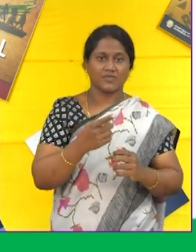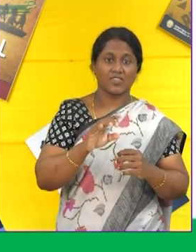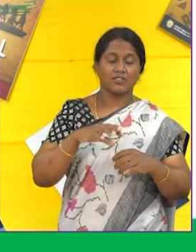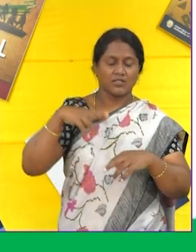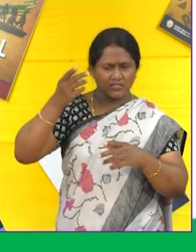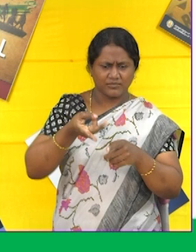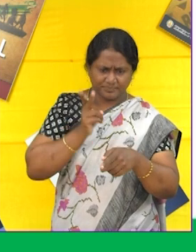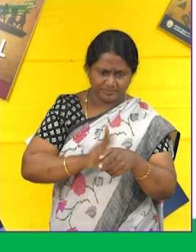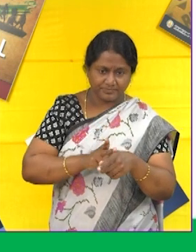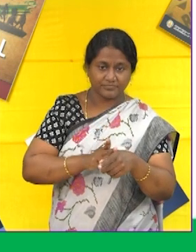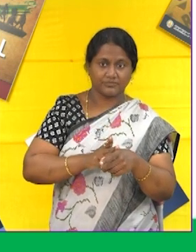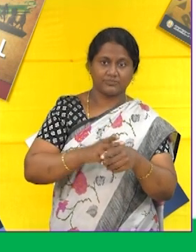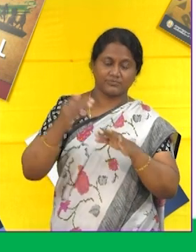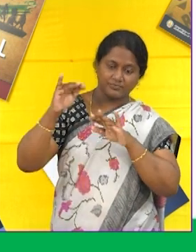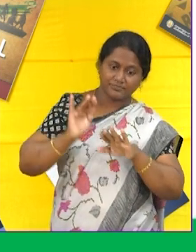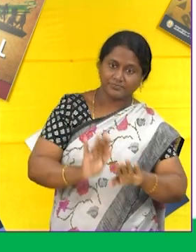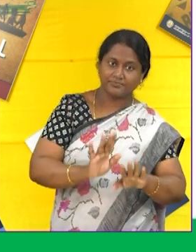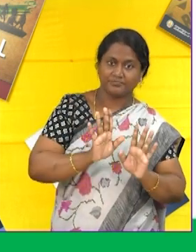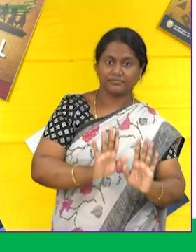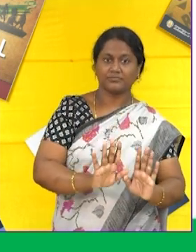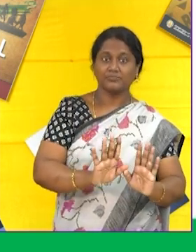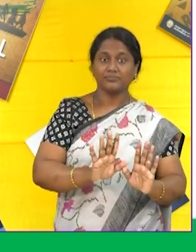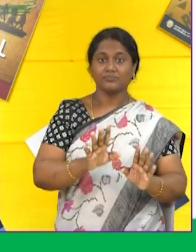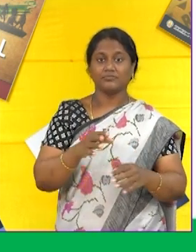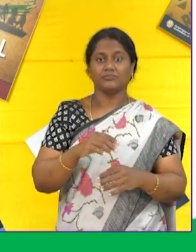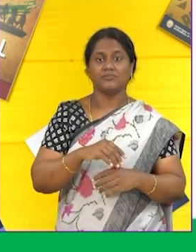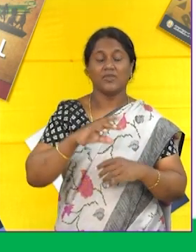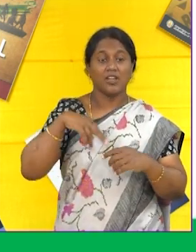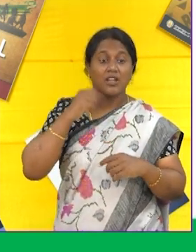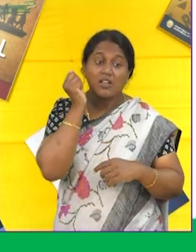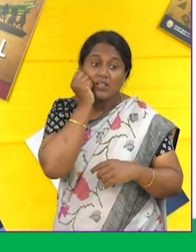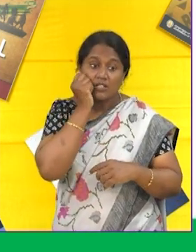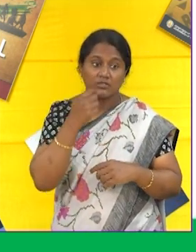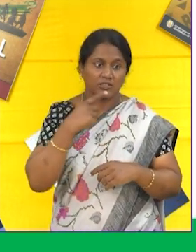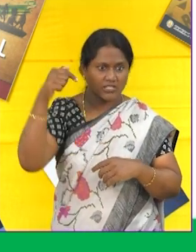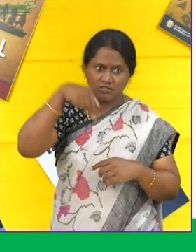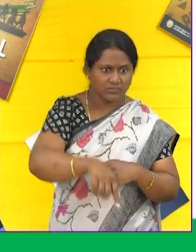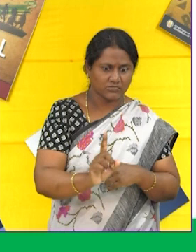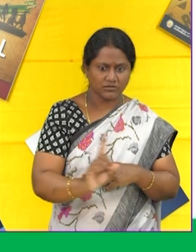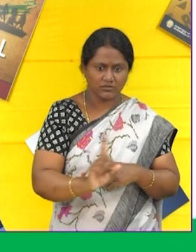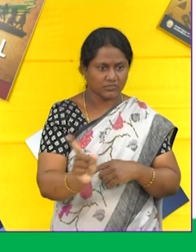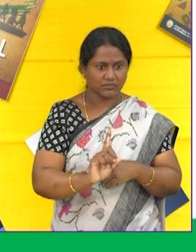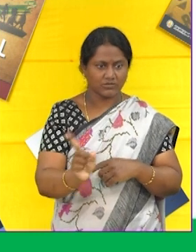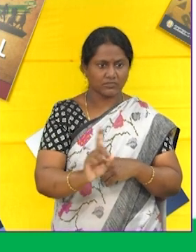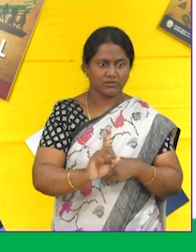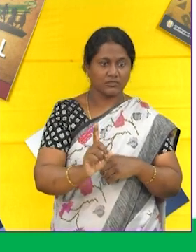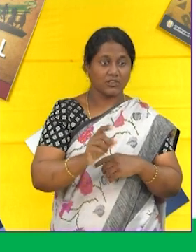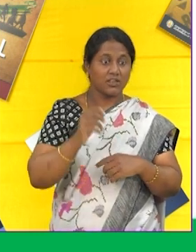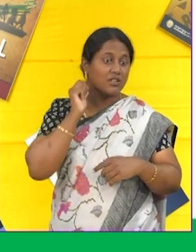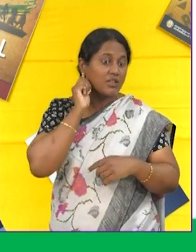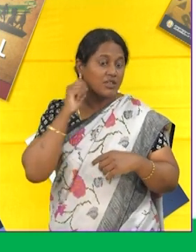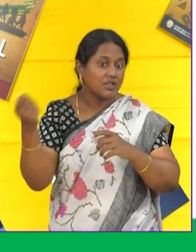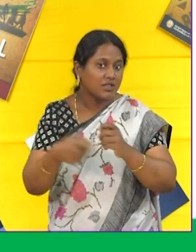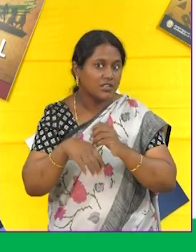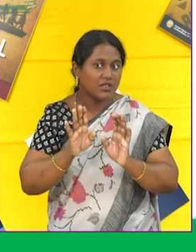the landing. திரும்ப நான் லேண்டிங்லேயே நின்றுட்டேன். Don't either of you go a step. அம்மா சொல்கிறாங்க, யாரும் don't go either of go a step. கீழே